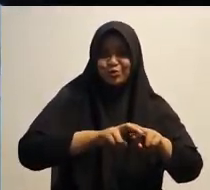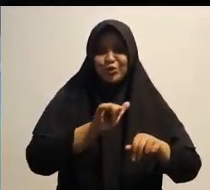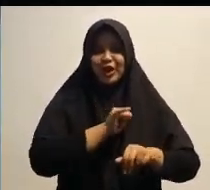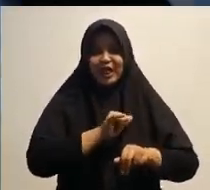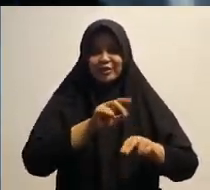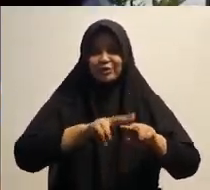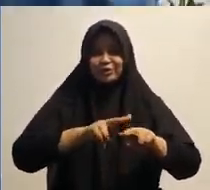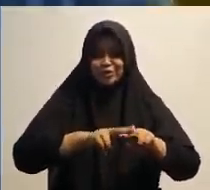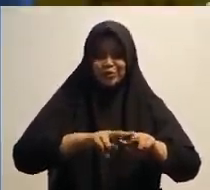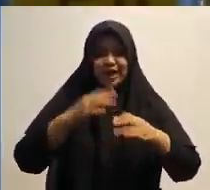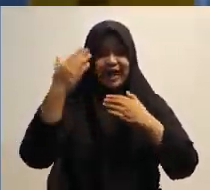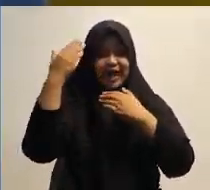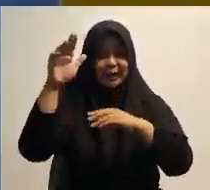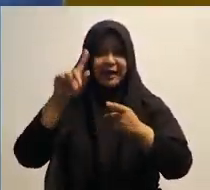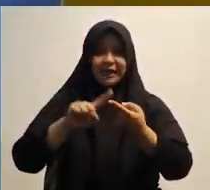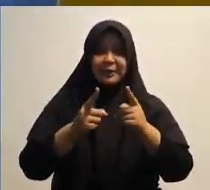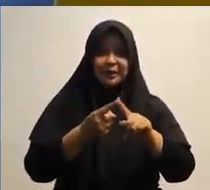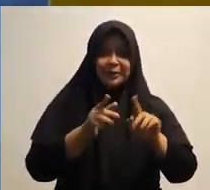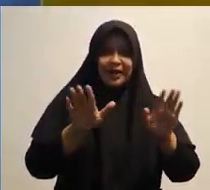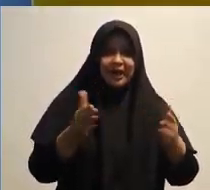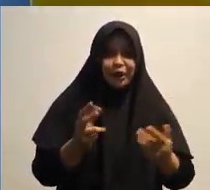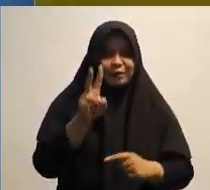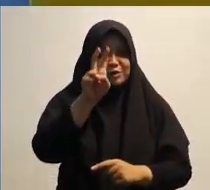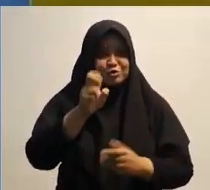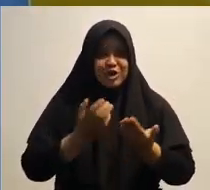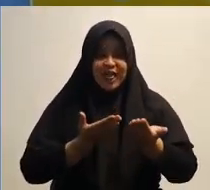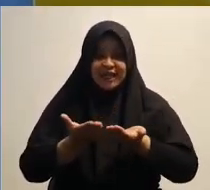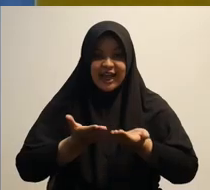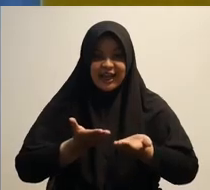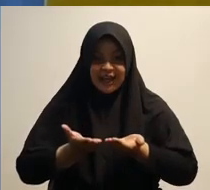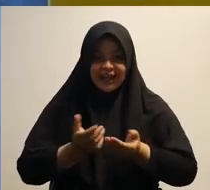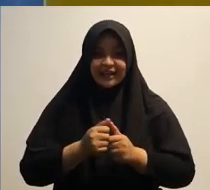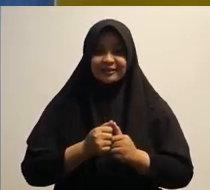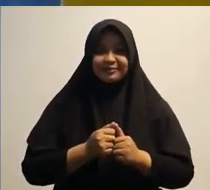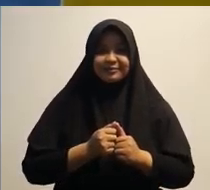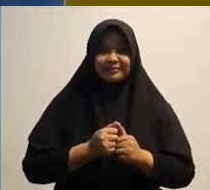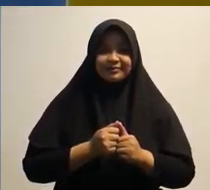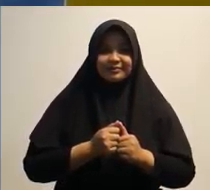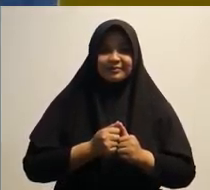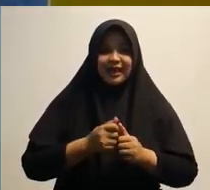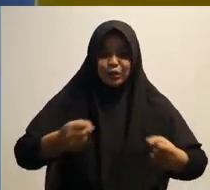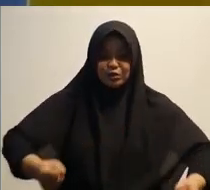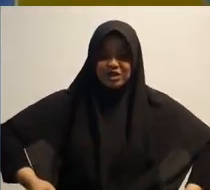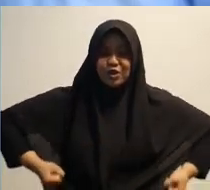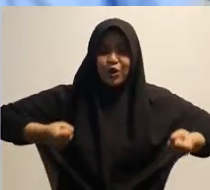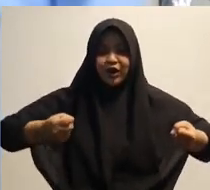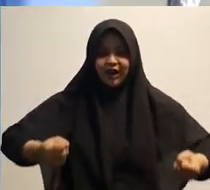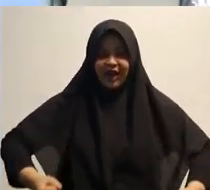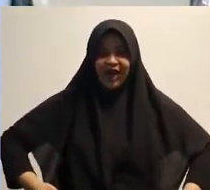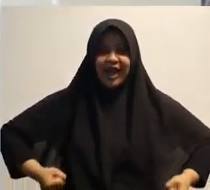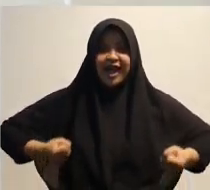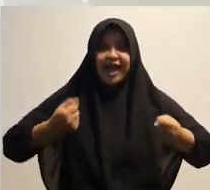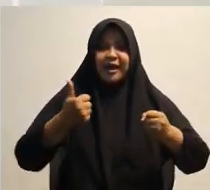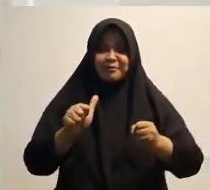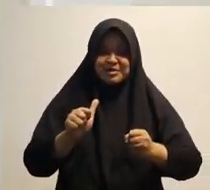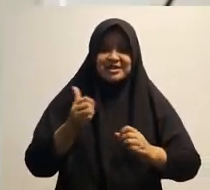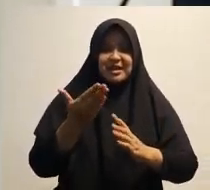harapannya teman-teman atau pengguna layanan yang menggunakan kursi roda itu